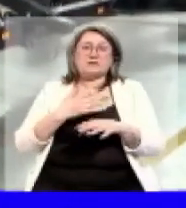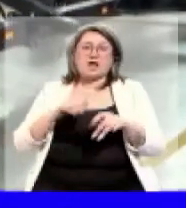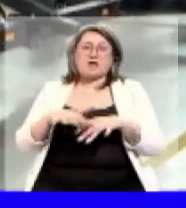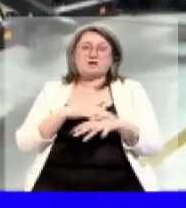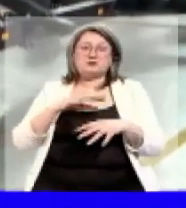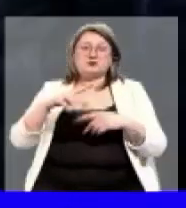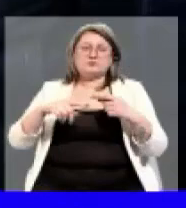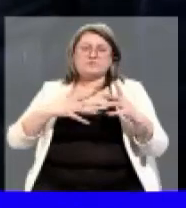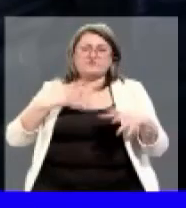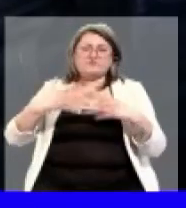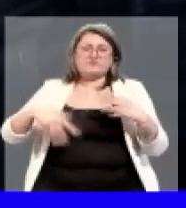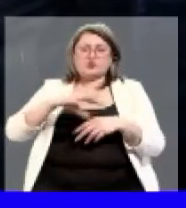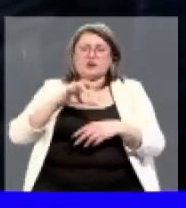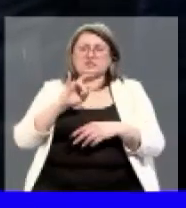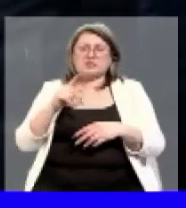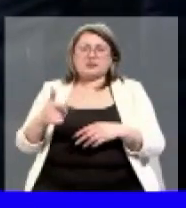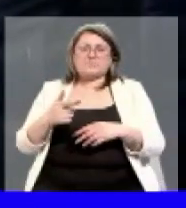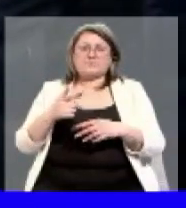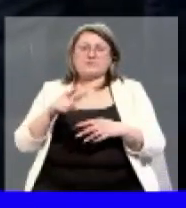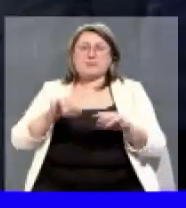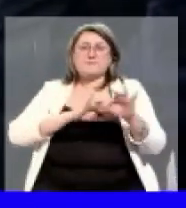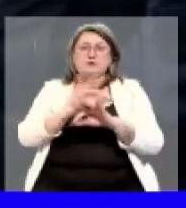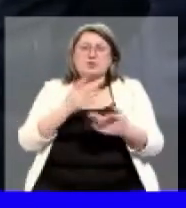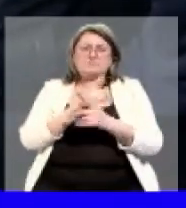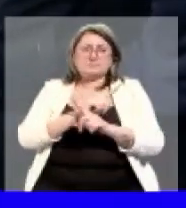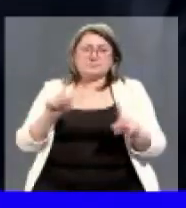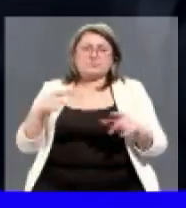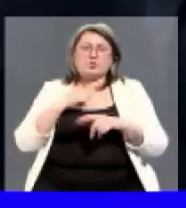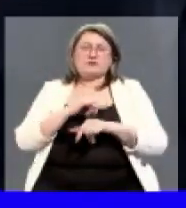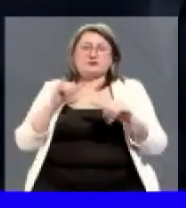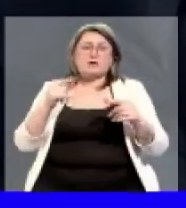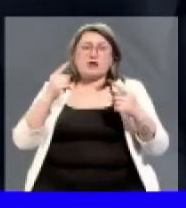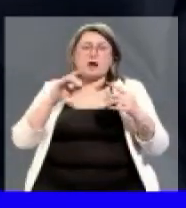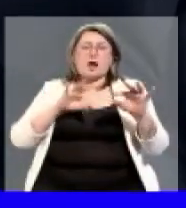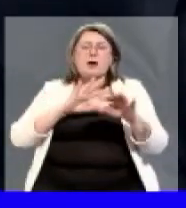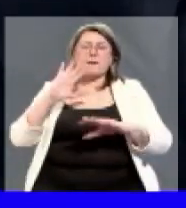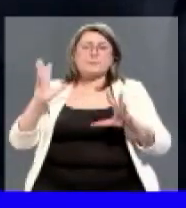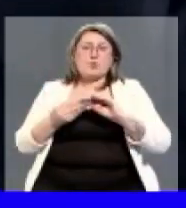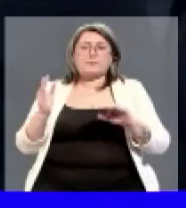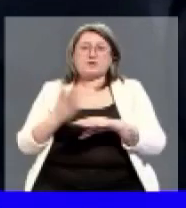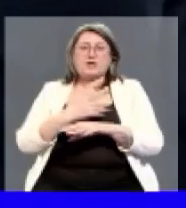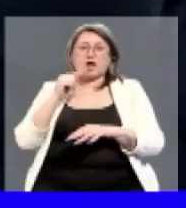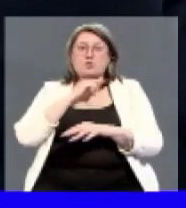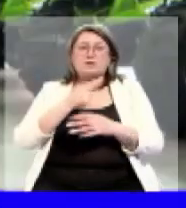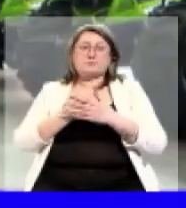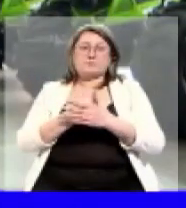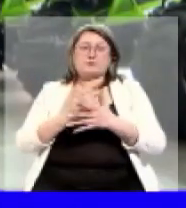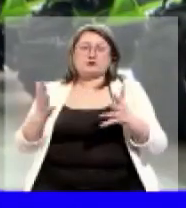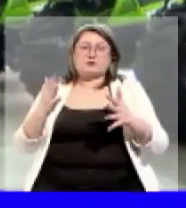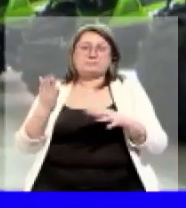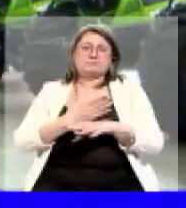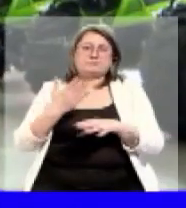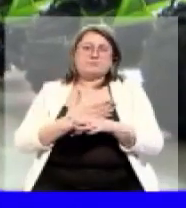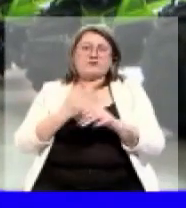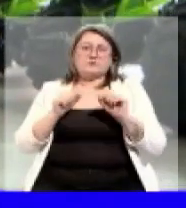локализация орталығында да болды. Компания президенті Қазақстанда ауыл шаруашылық техникасын өндіруді оқшаулау жоспары туралы айтып берді. Компанияның негізгі қызметі ауыл